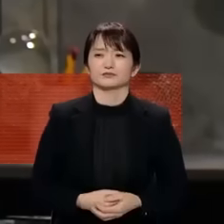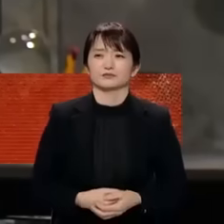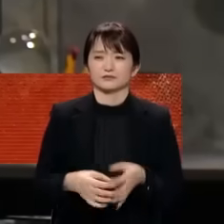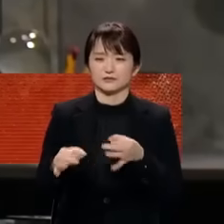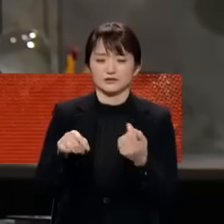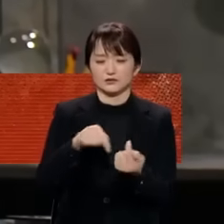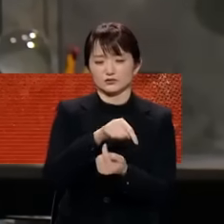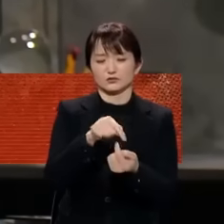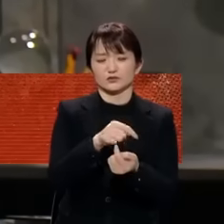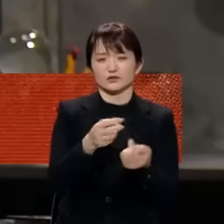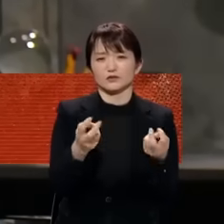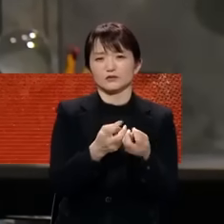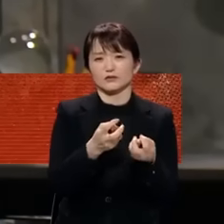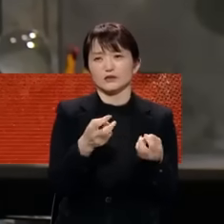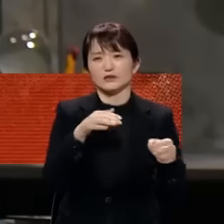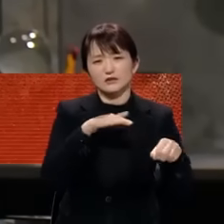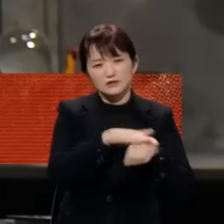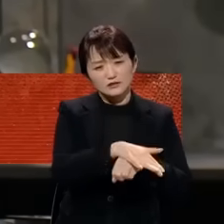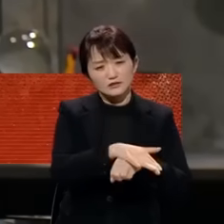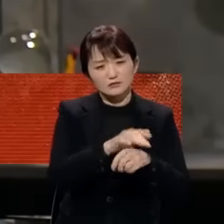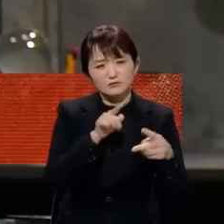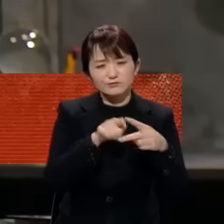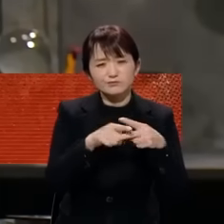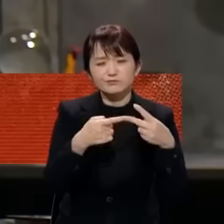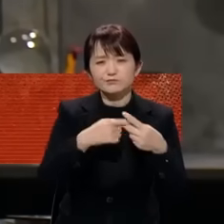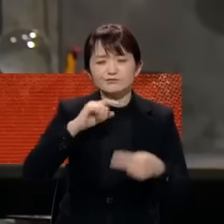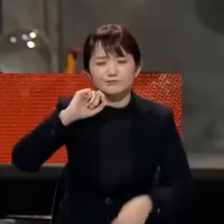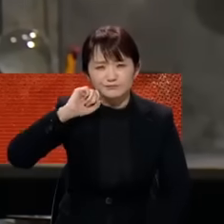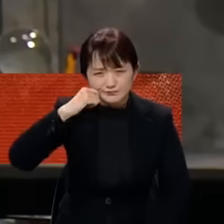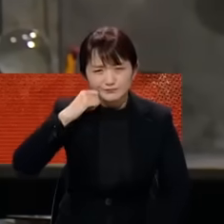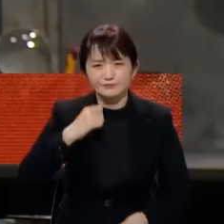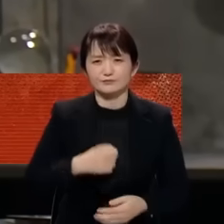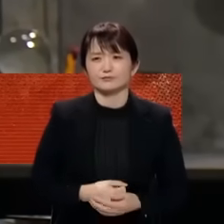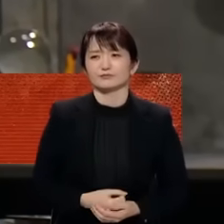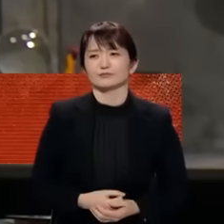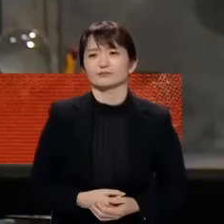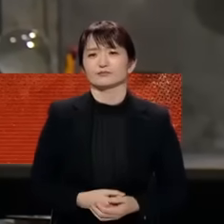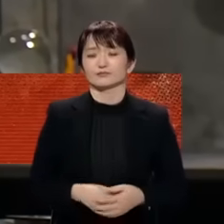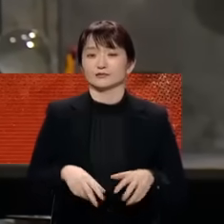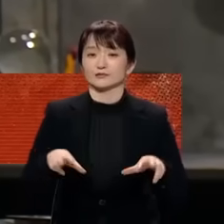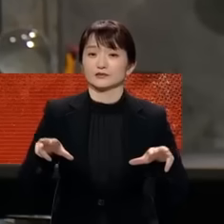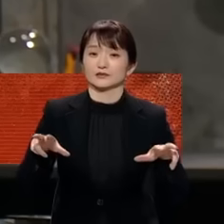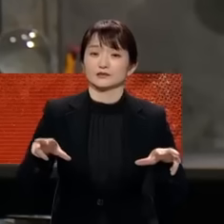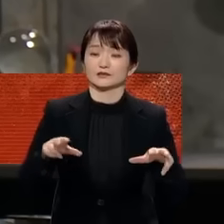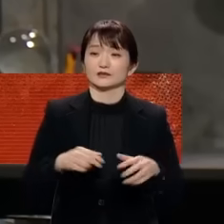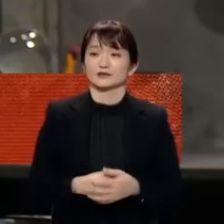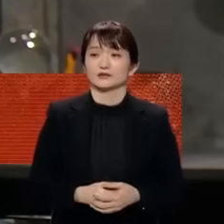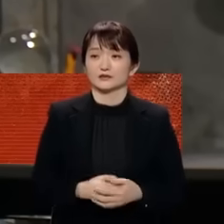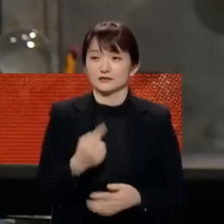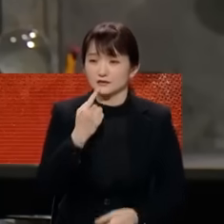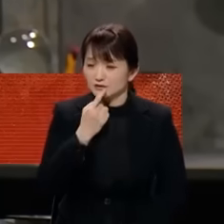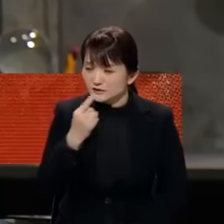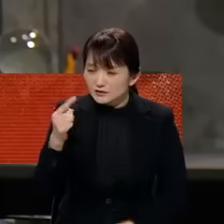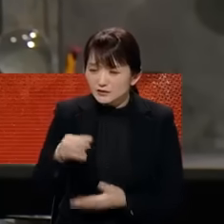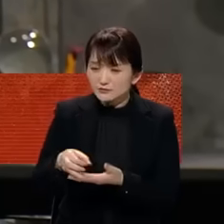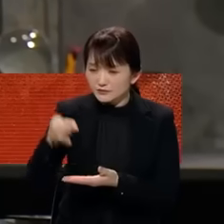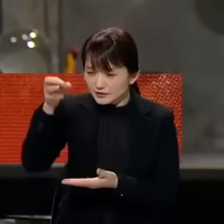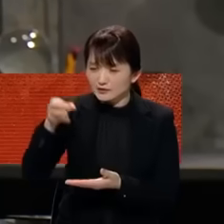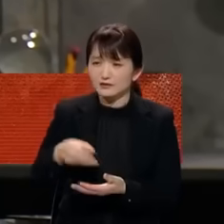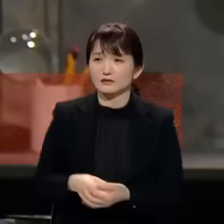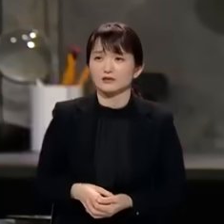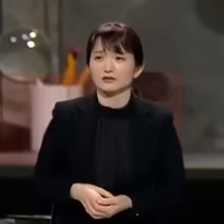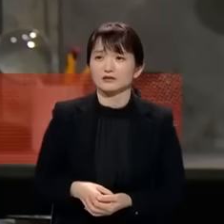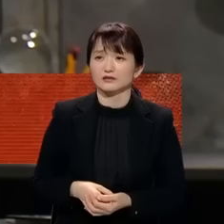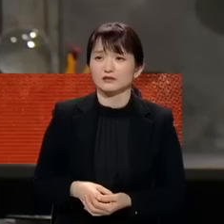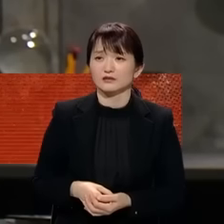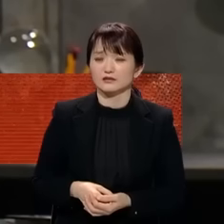방침 중에 납득하기 어려운 영업 방침 아닌가 생각이 들고 뭐 지금 사실은 케이크가 더 비싸고 더 더